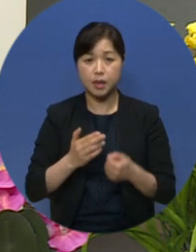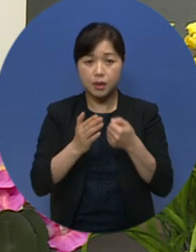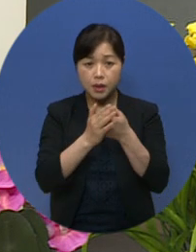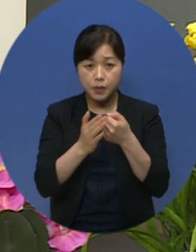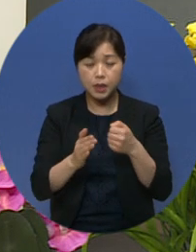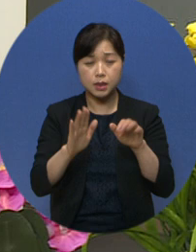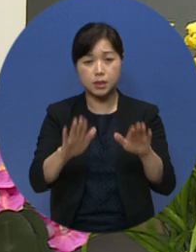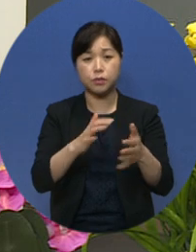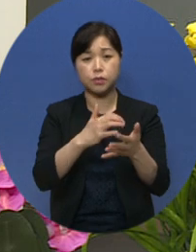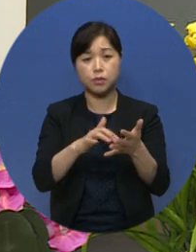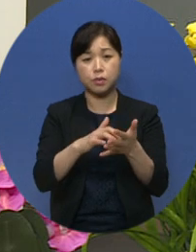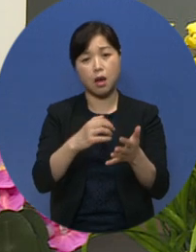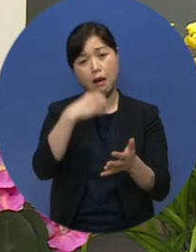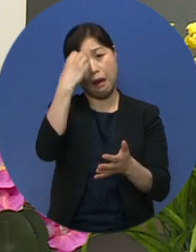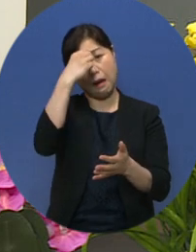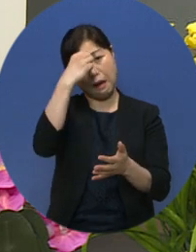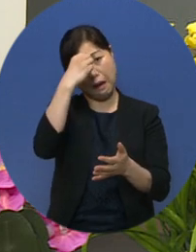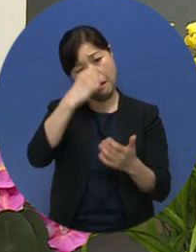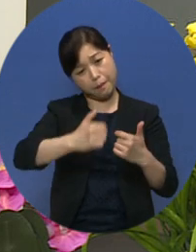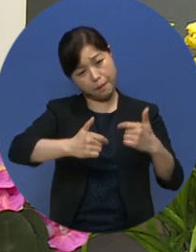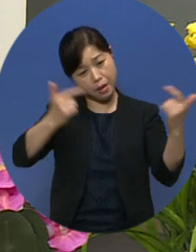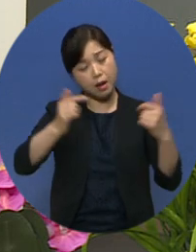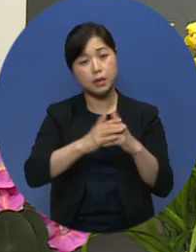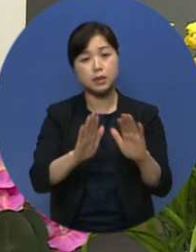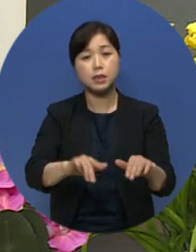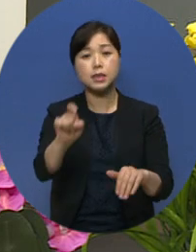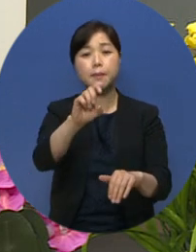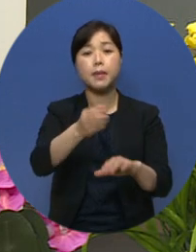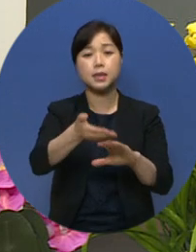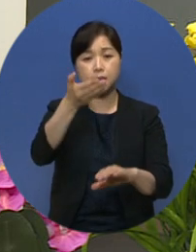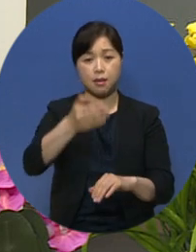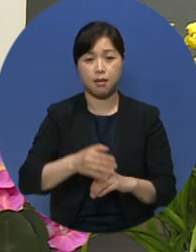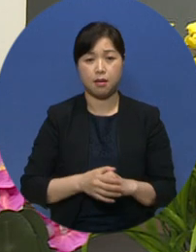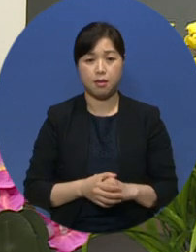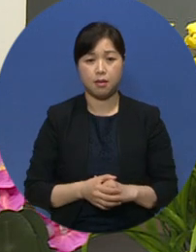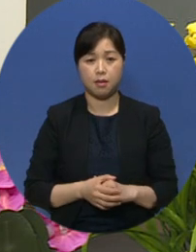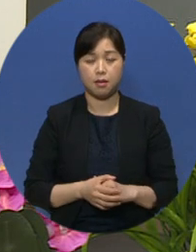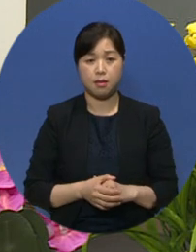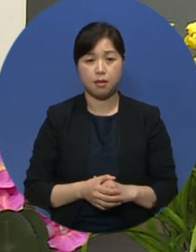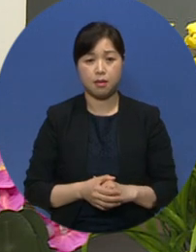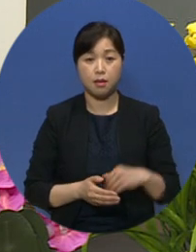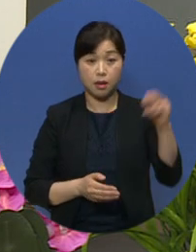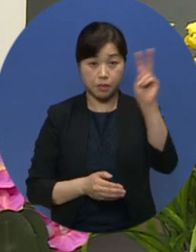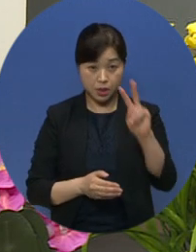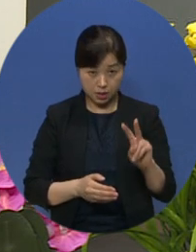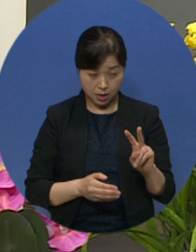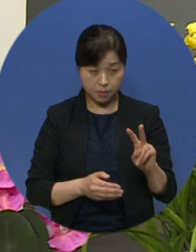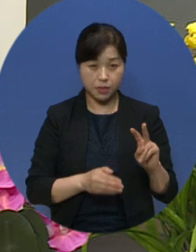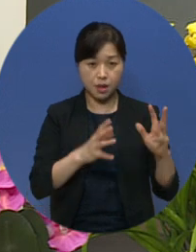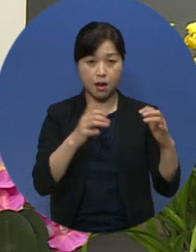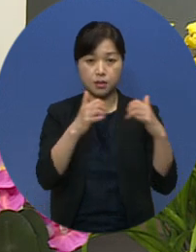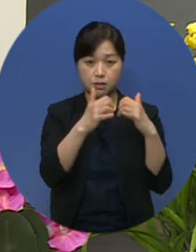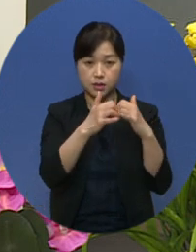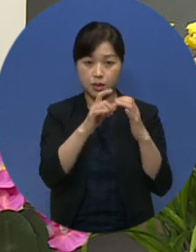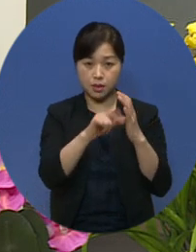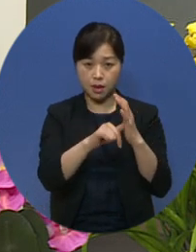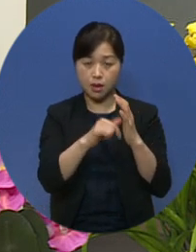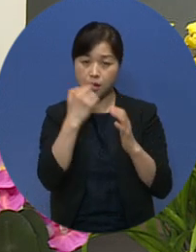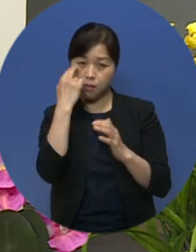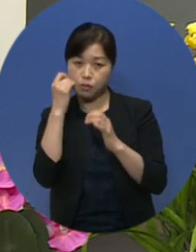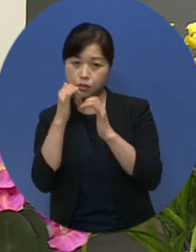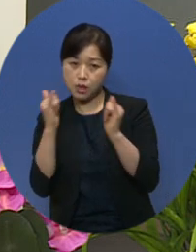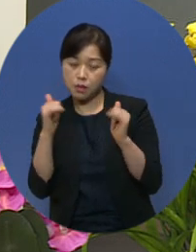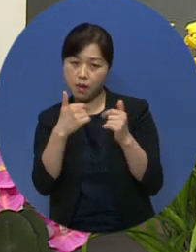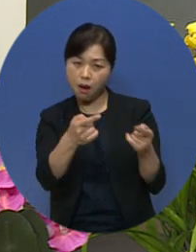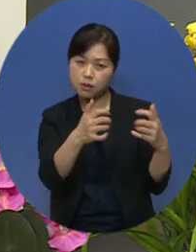엄청난 10만이 넘는 생각을 해보세요 베트남 전쟁에서 미국사람이 6만 이상이